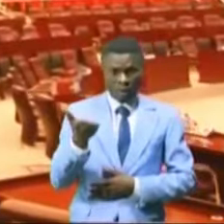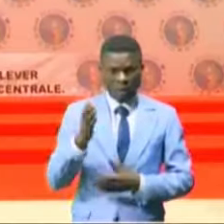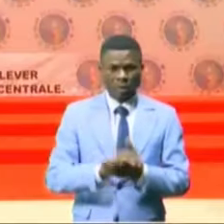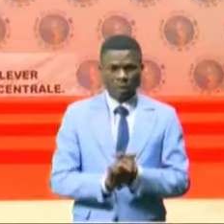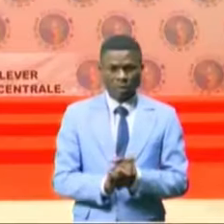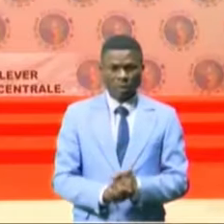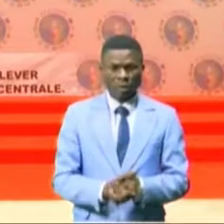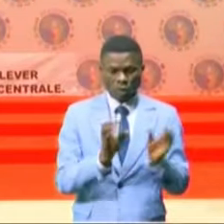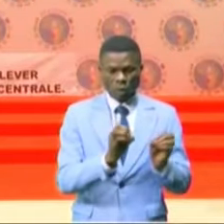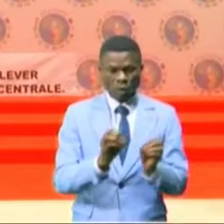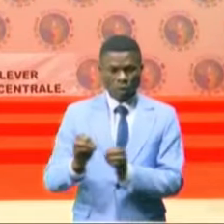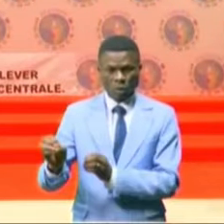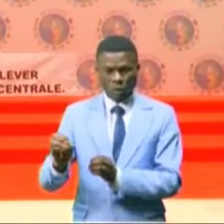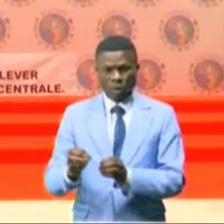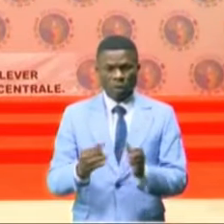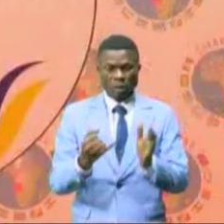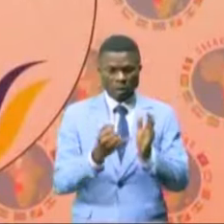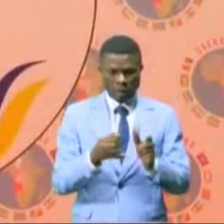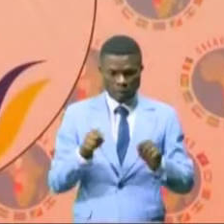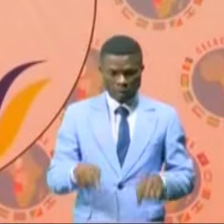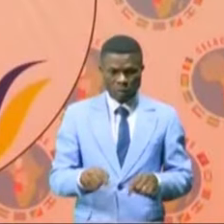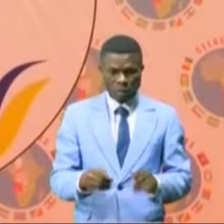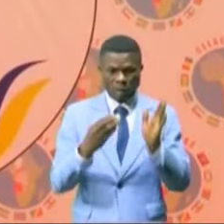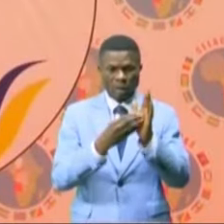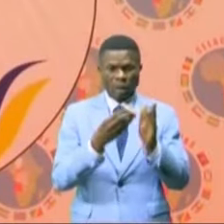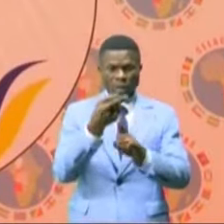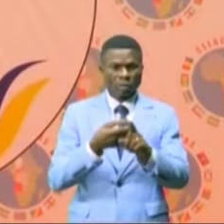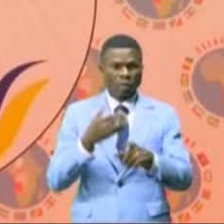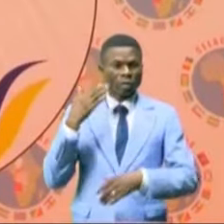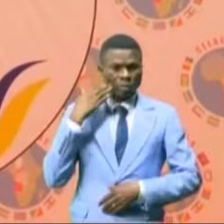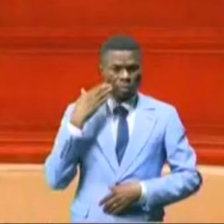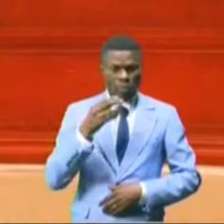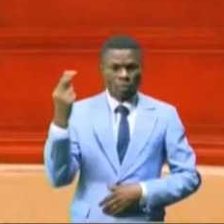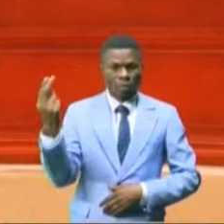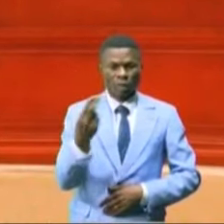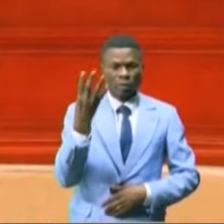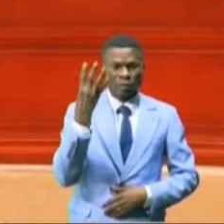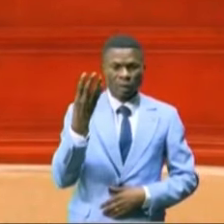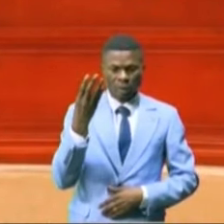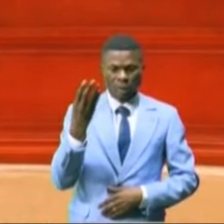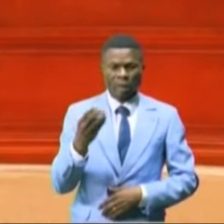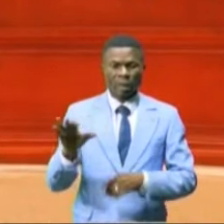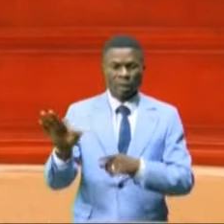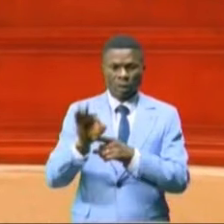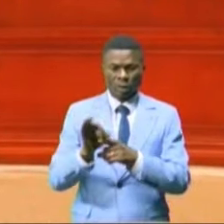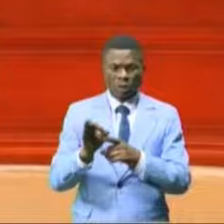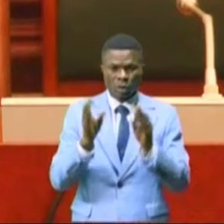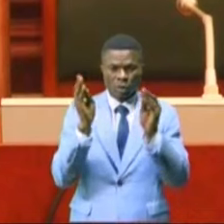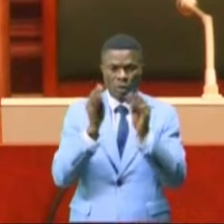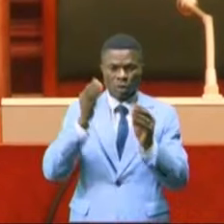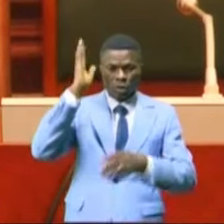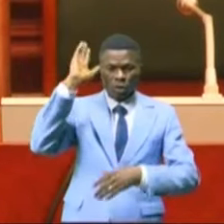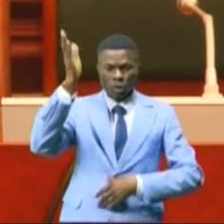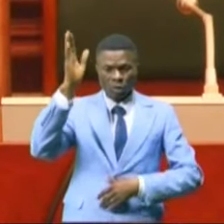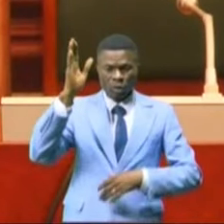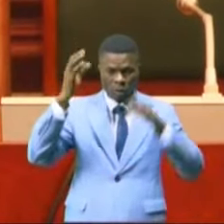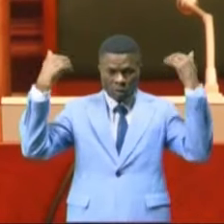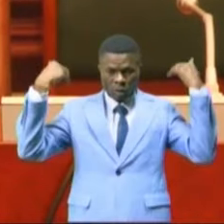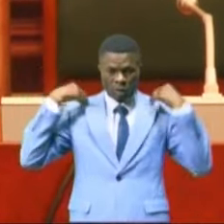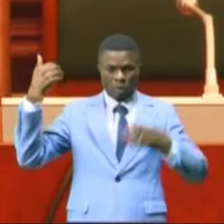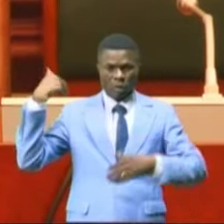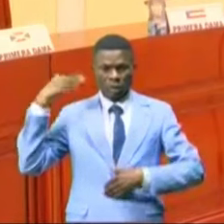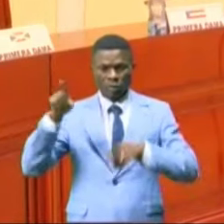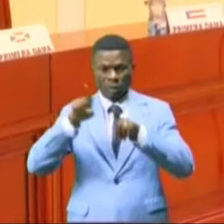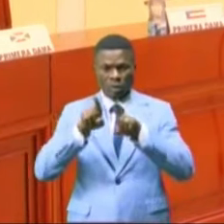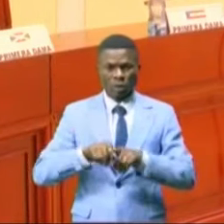sera abritée ce samedi 9 mars la 24e session ordinaire de la conférence des chefs d'État et